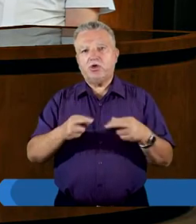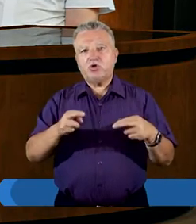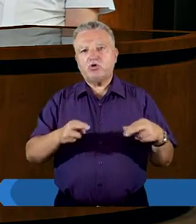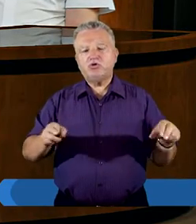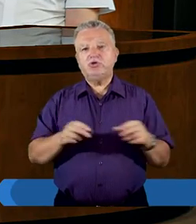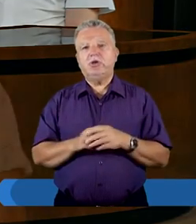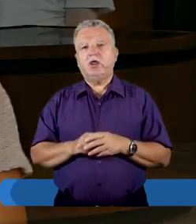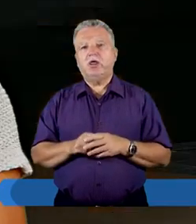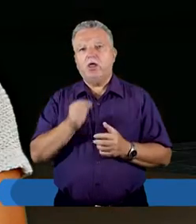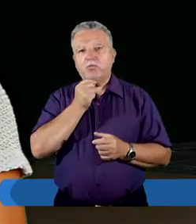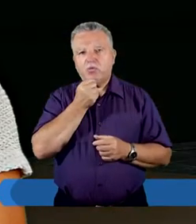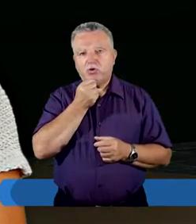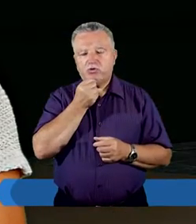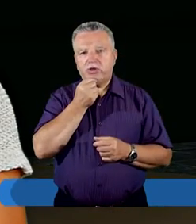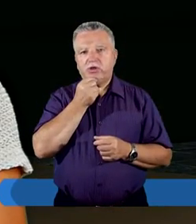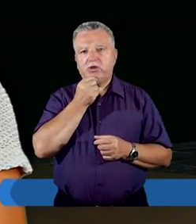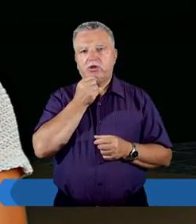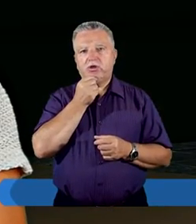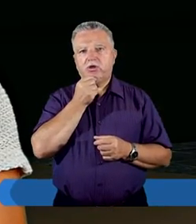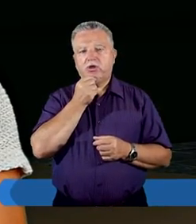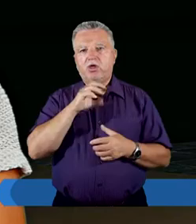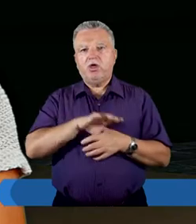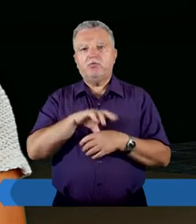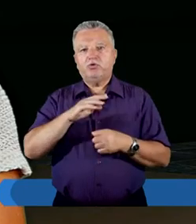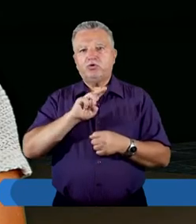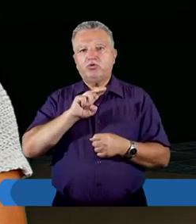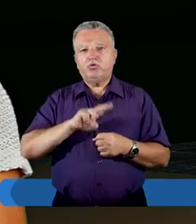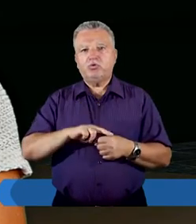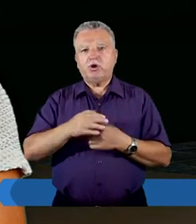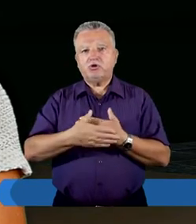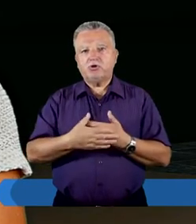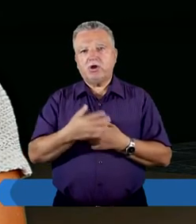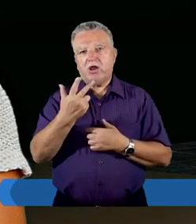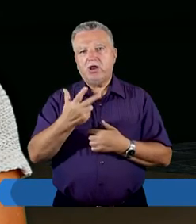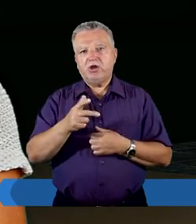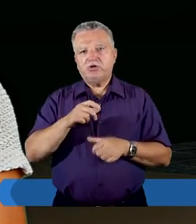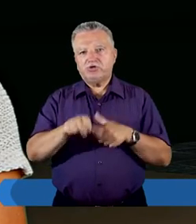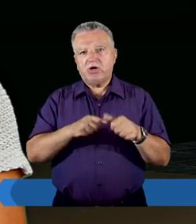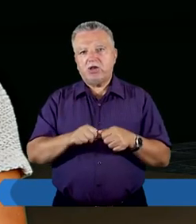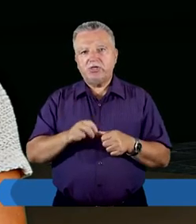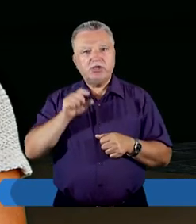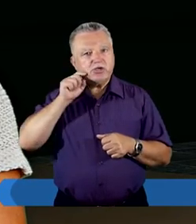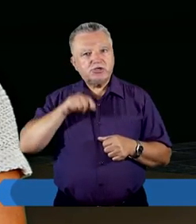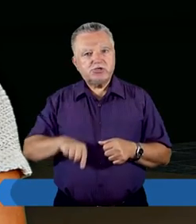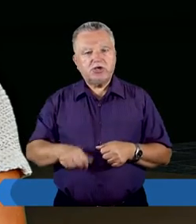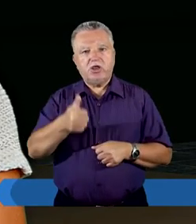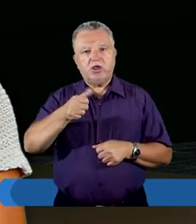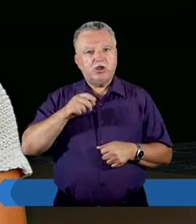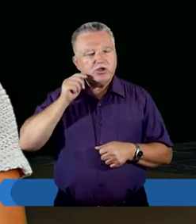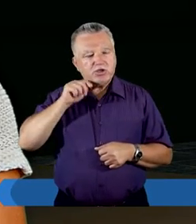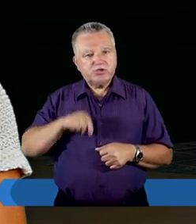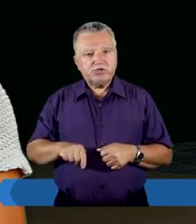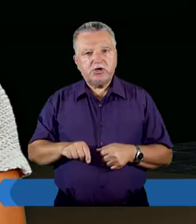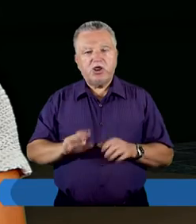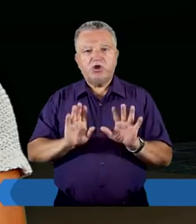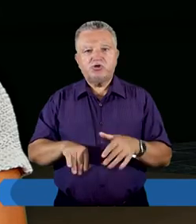młodej rodzinie, w której żona, 3-letni syn i roczny syn zostali